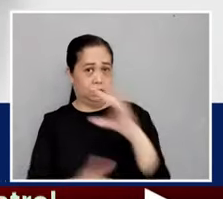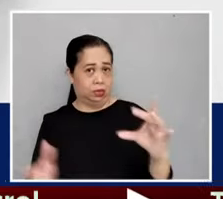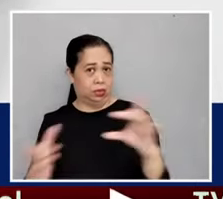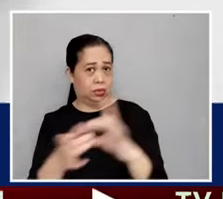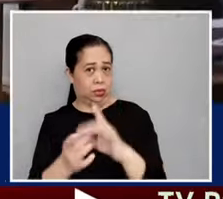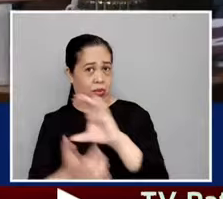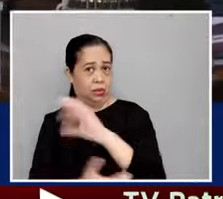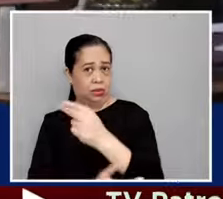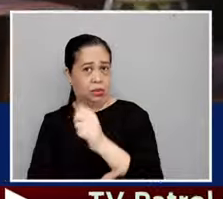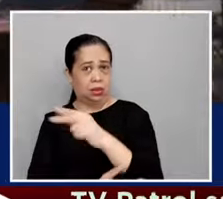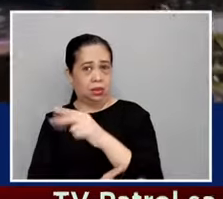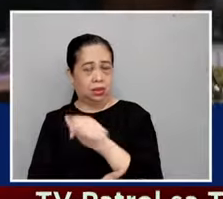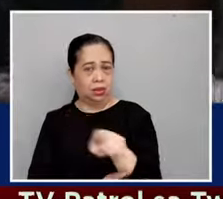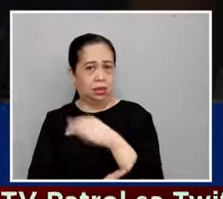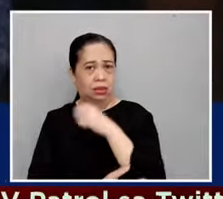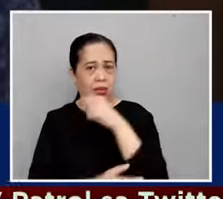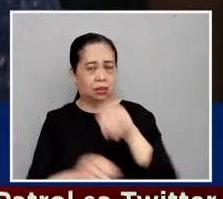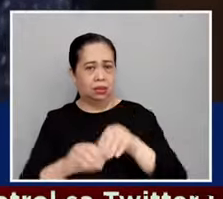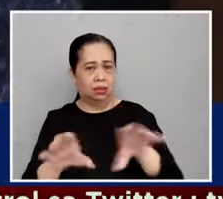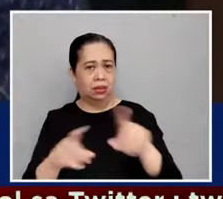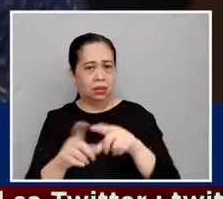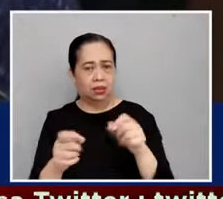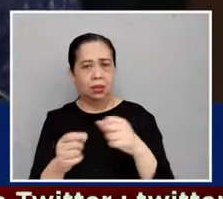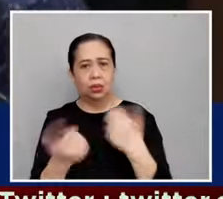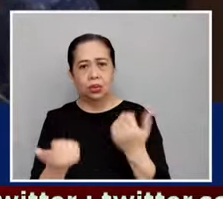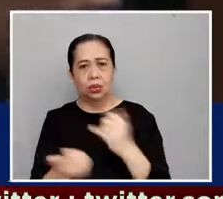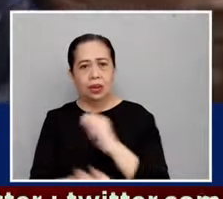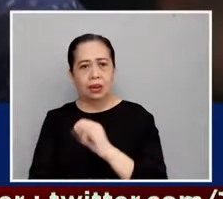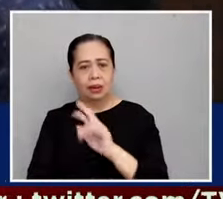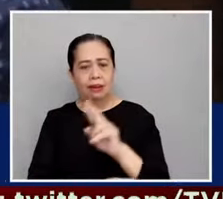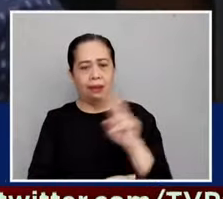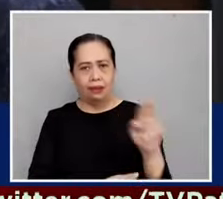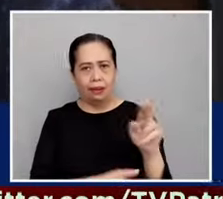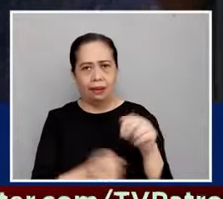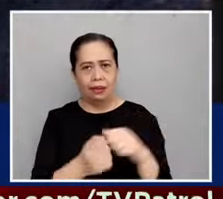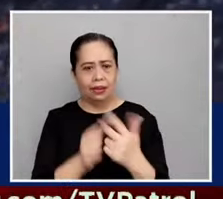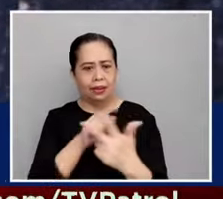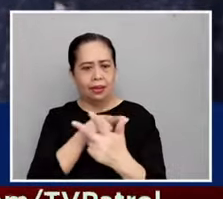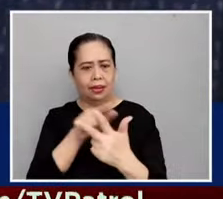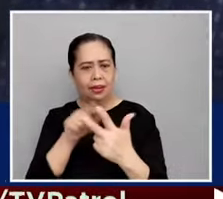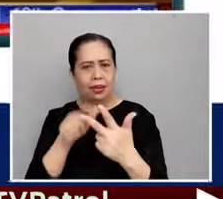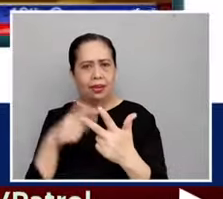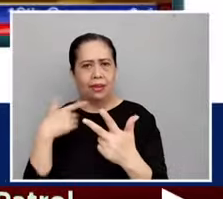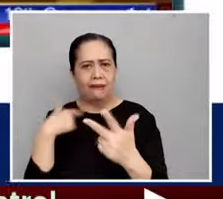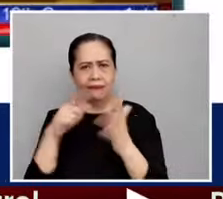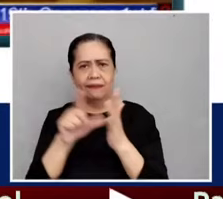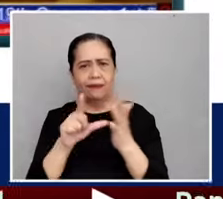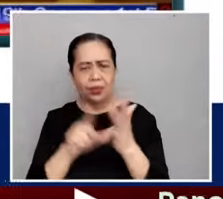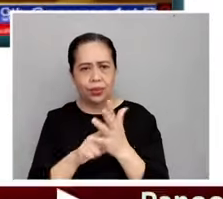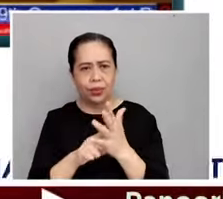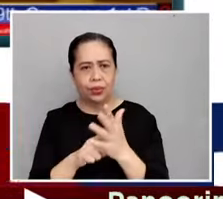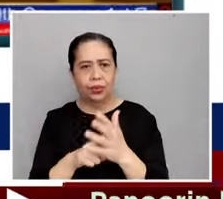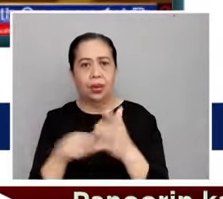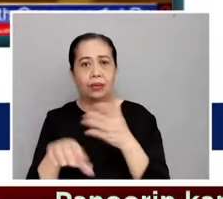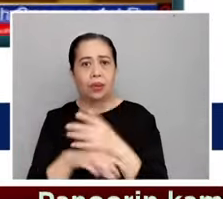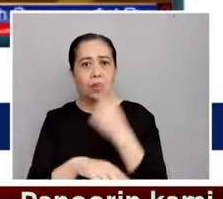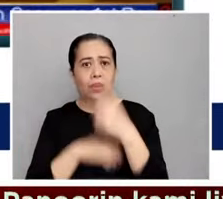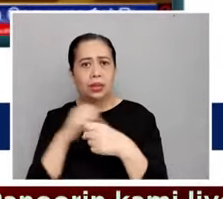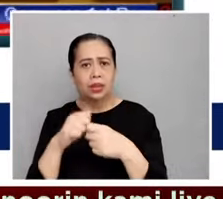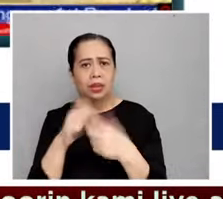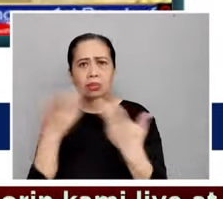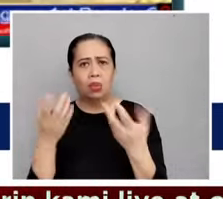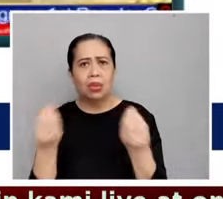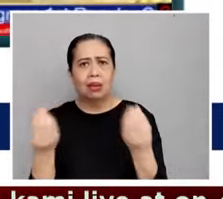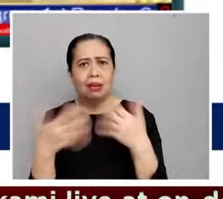tsa-tsa ang hindi paglalabas ng implementing rules and regulations sa tatlong mga batas. After one year, have not been released, hindi